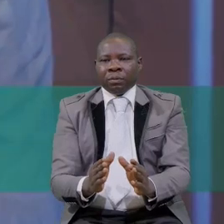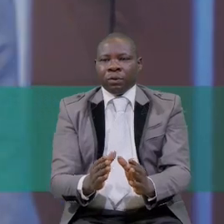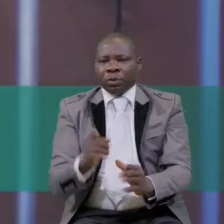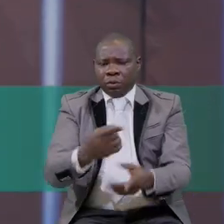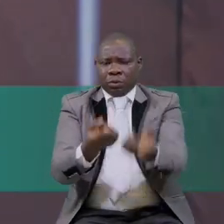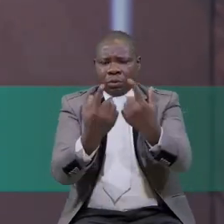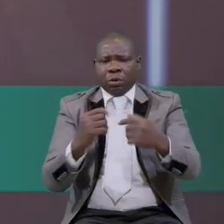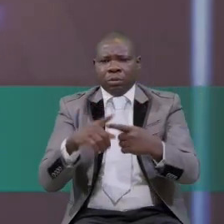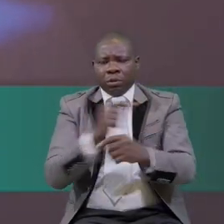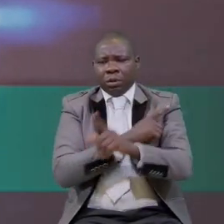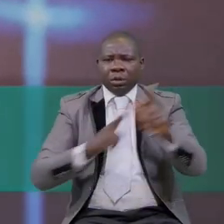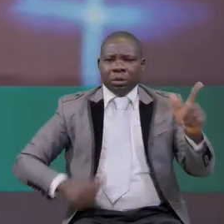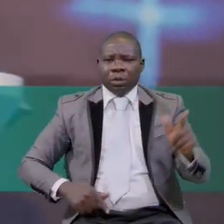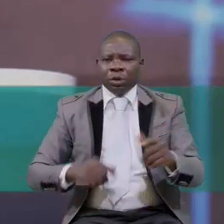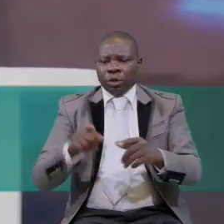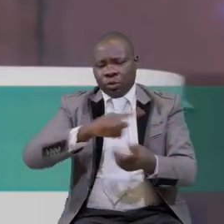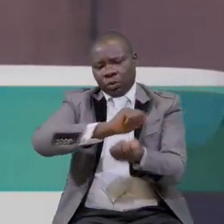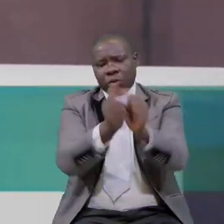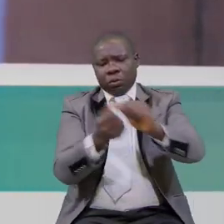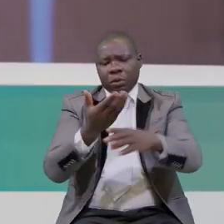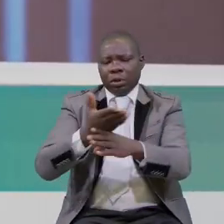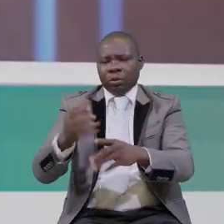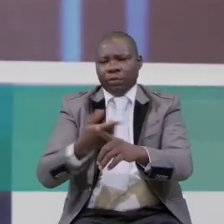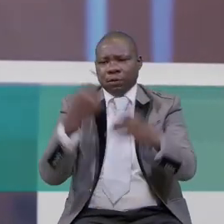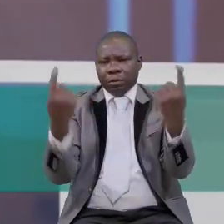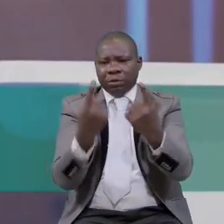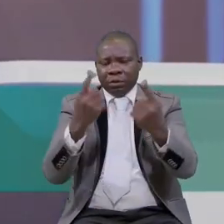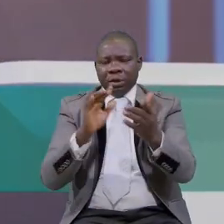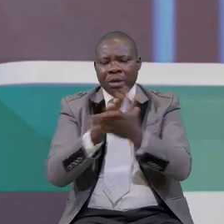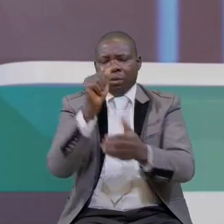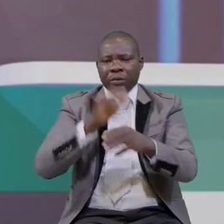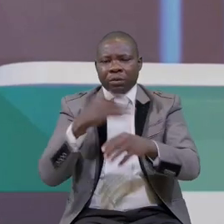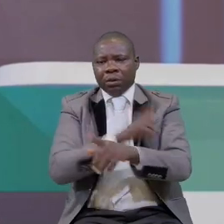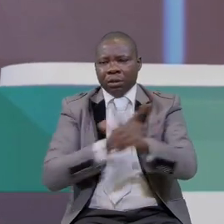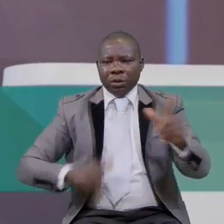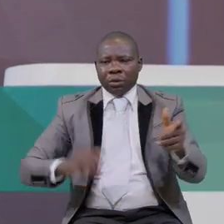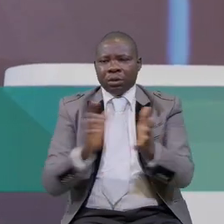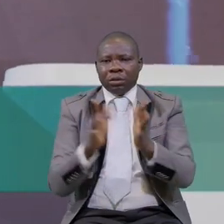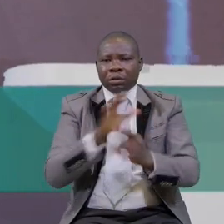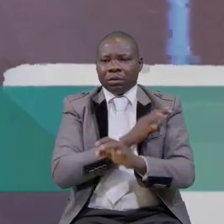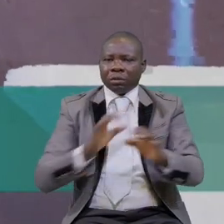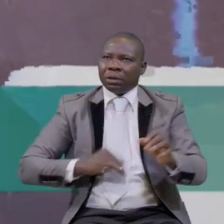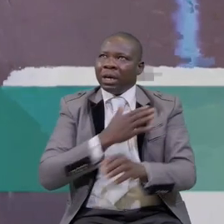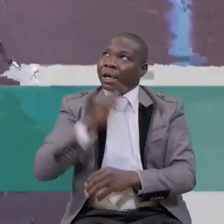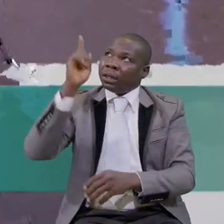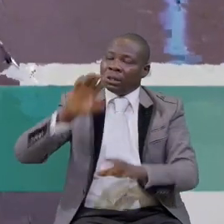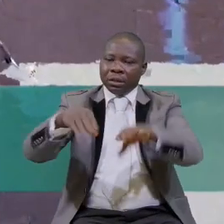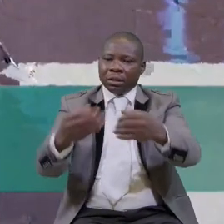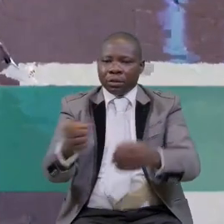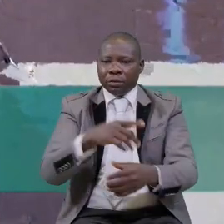Vous venez au Seigneur, vous vous détournez du péché et vous croyez au Seigneur Jésus-Christ et il vous